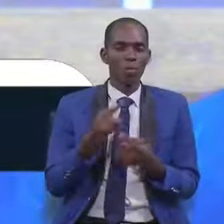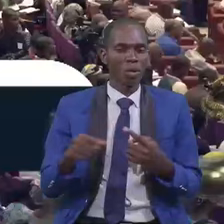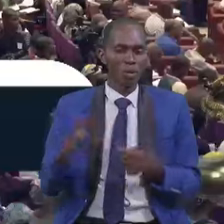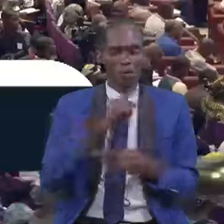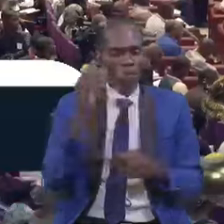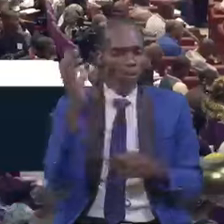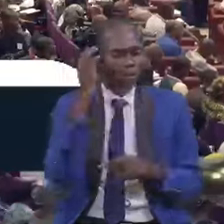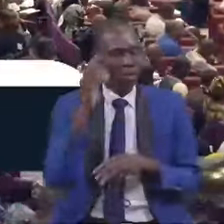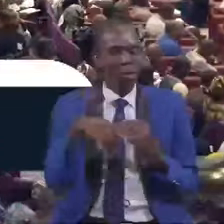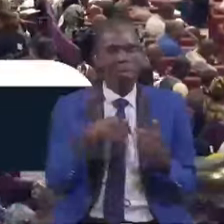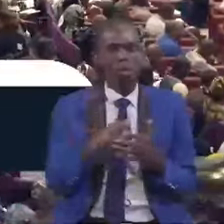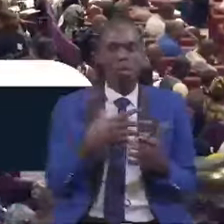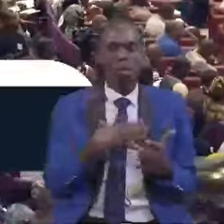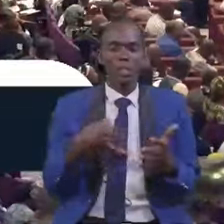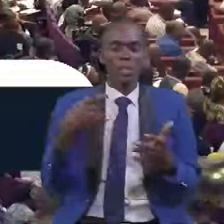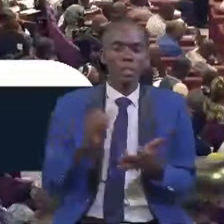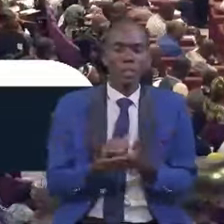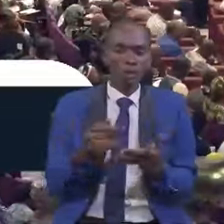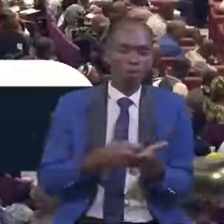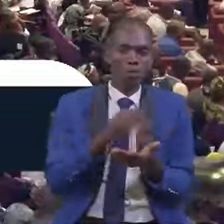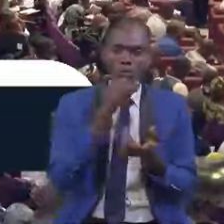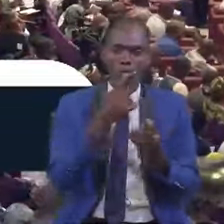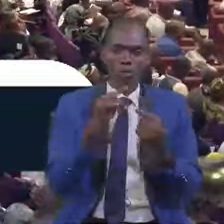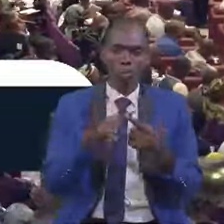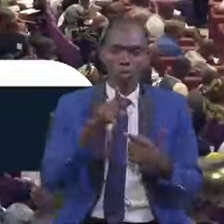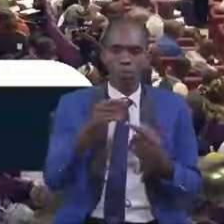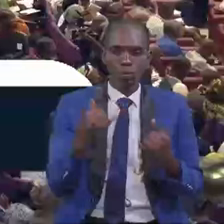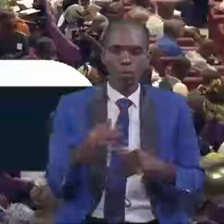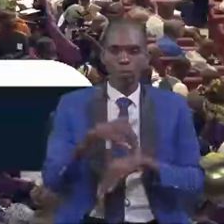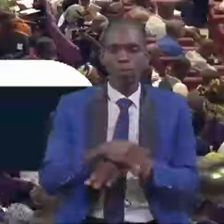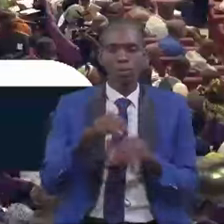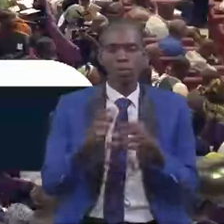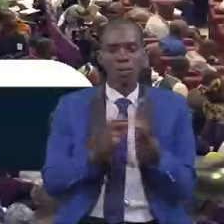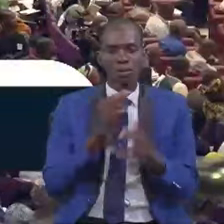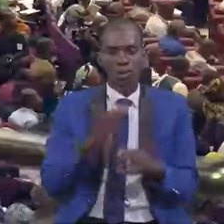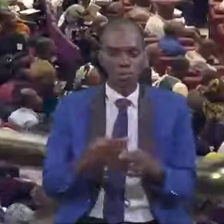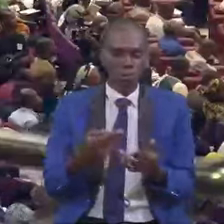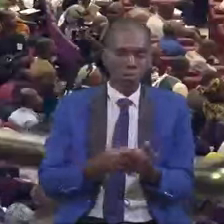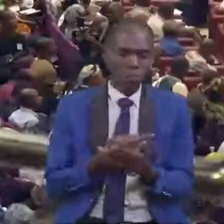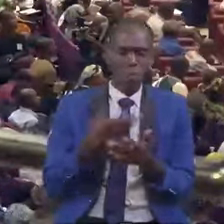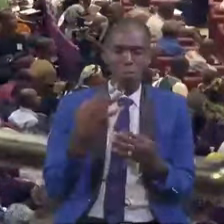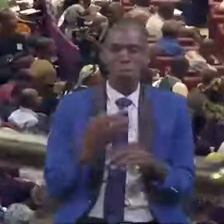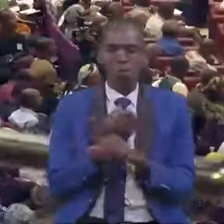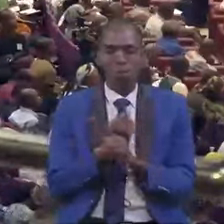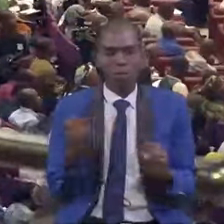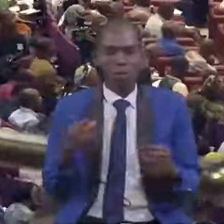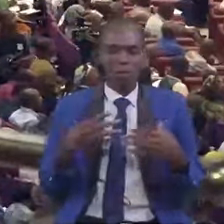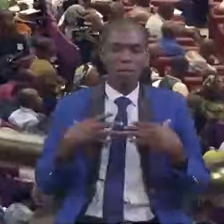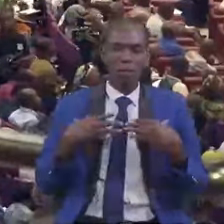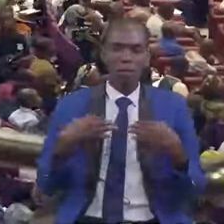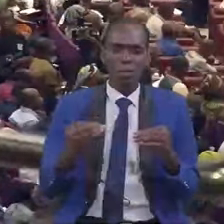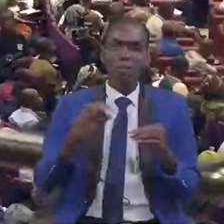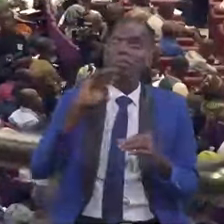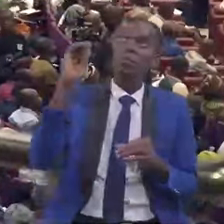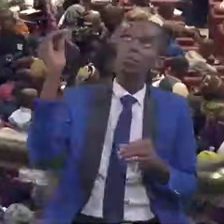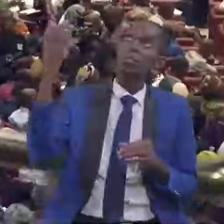quand elle écoute l'évangile. Cela vous arrive ce jour, l'évangile du salut, de la grâce, de la